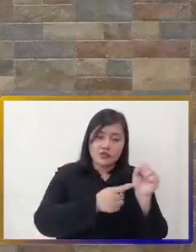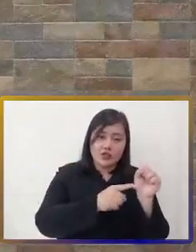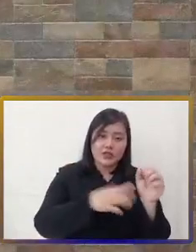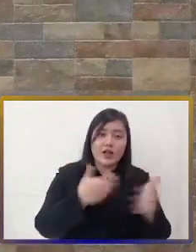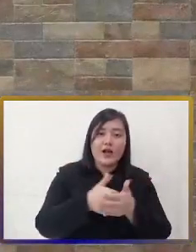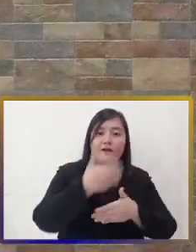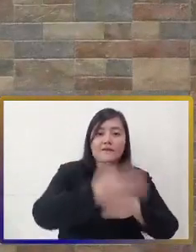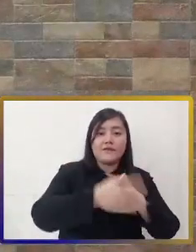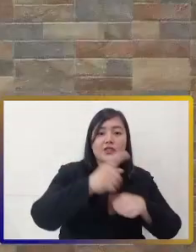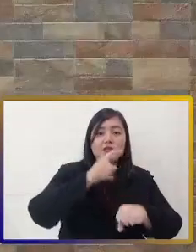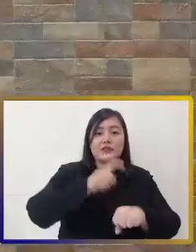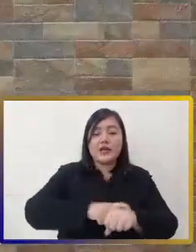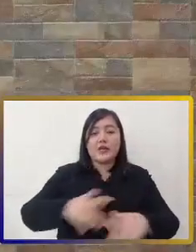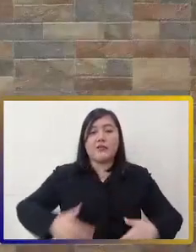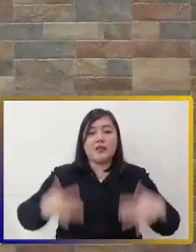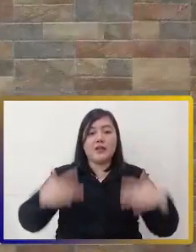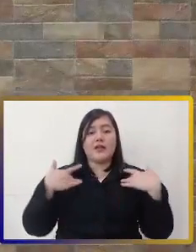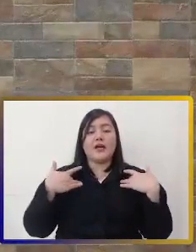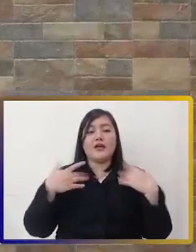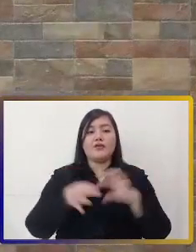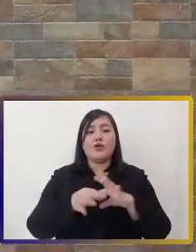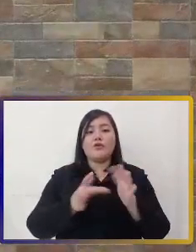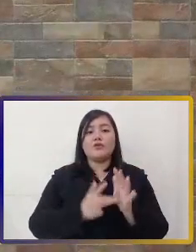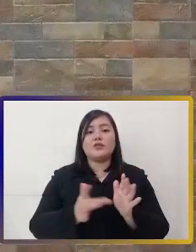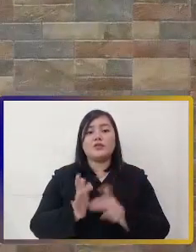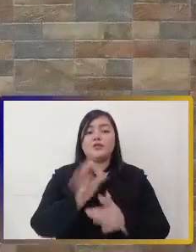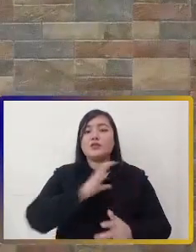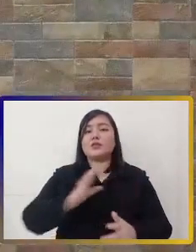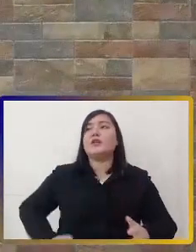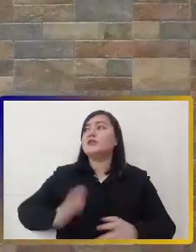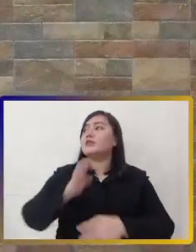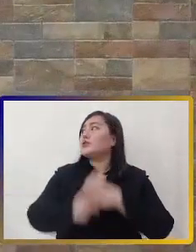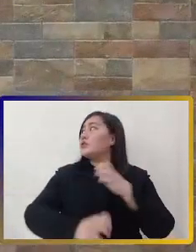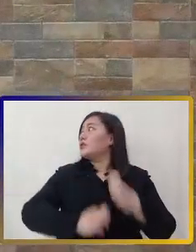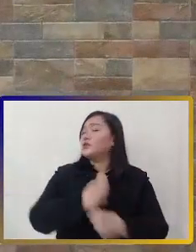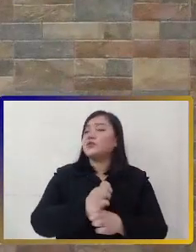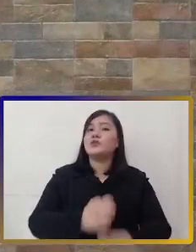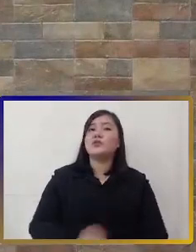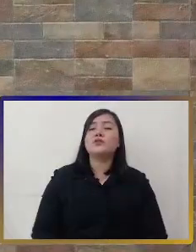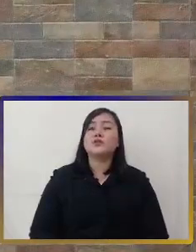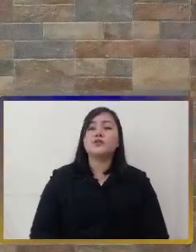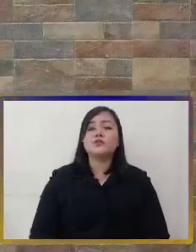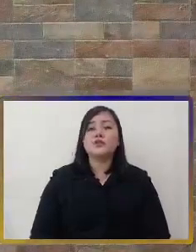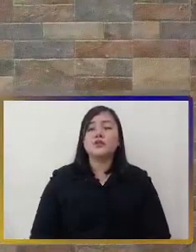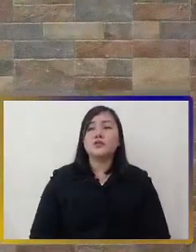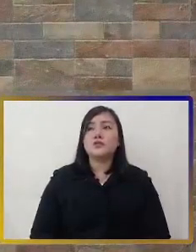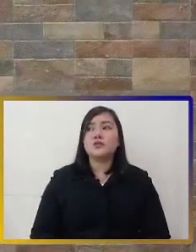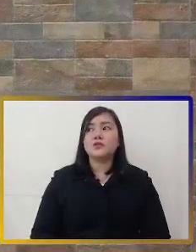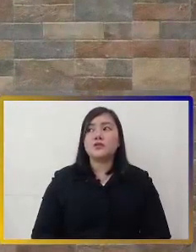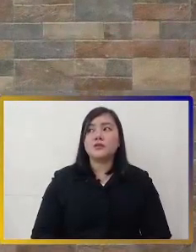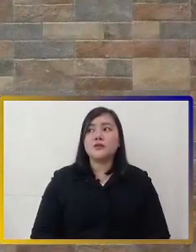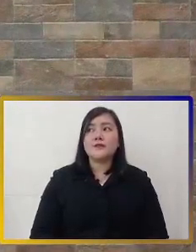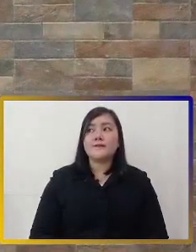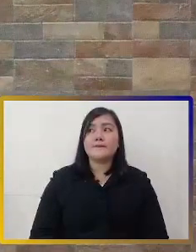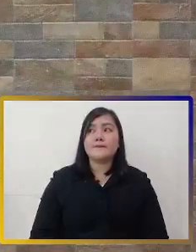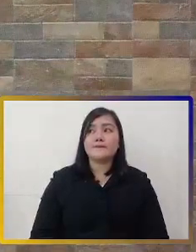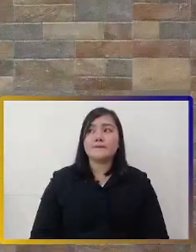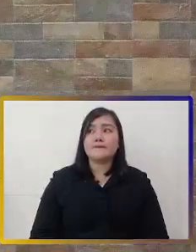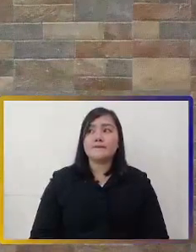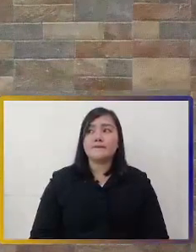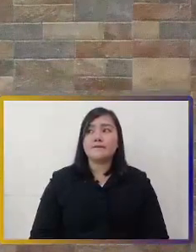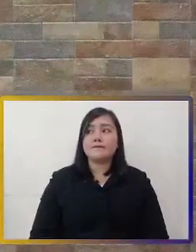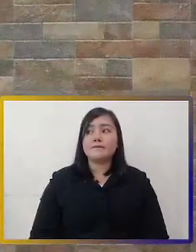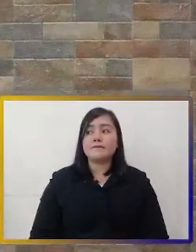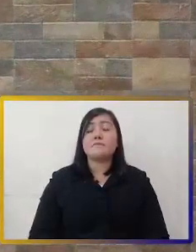ang record sa Biblia na kinikilala ng Panginoon Jesucristo na kanyang iglesia ay nag-exist on